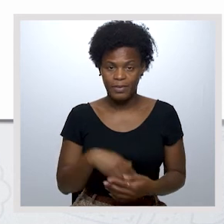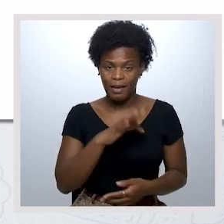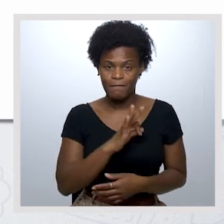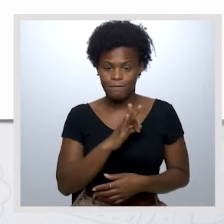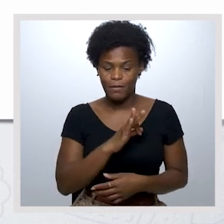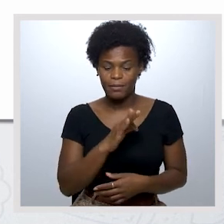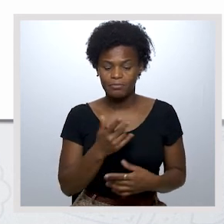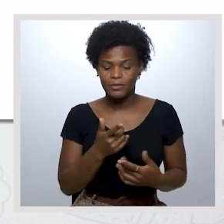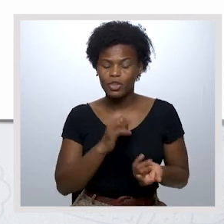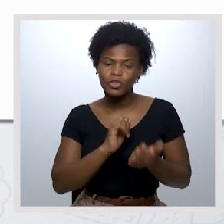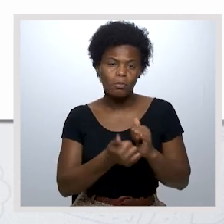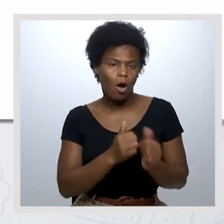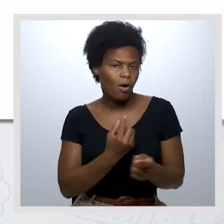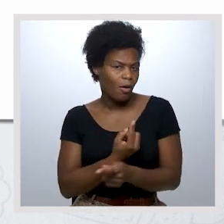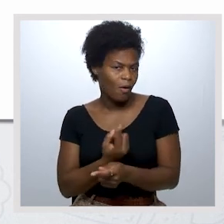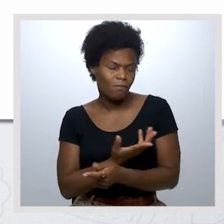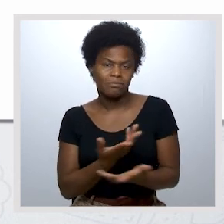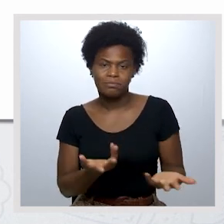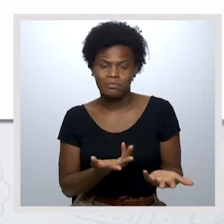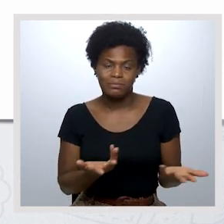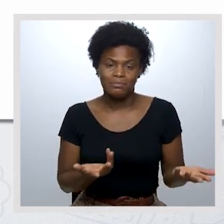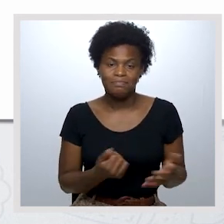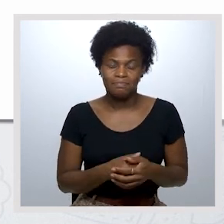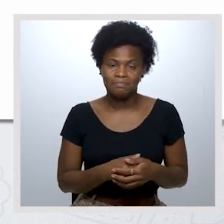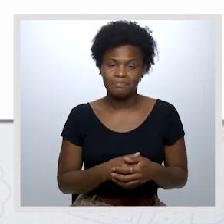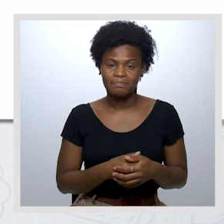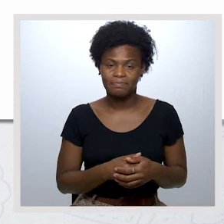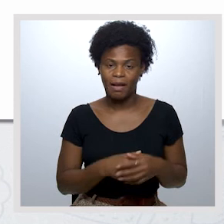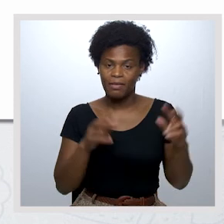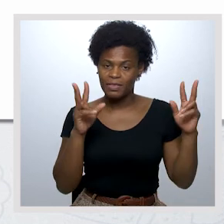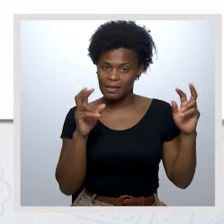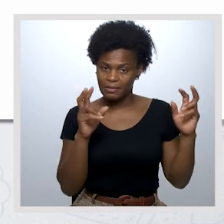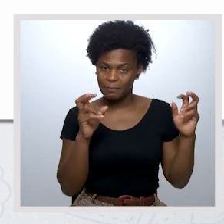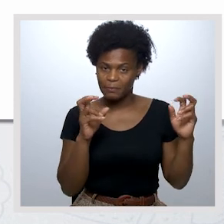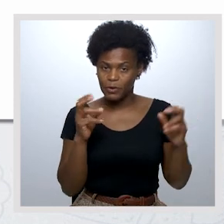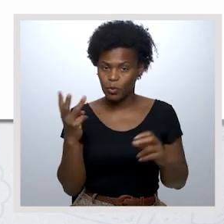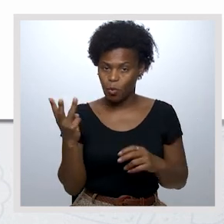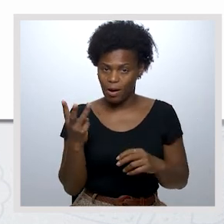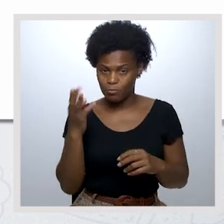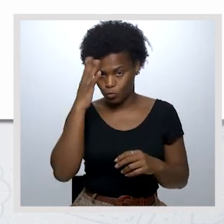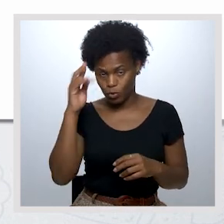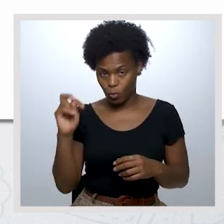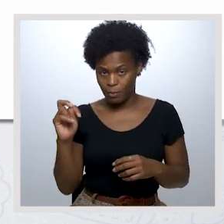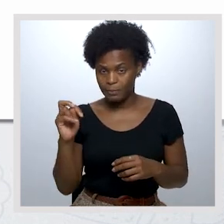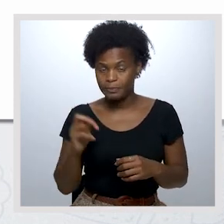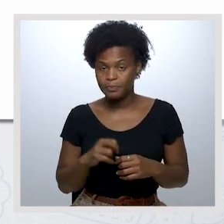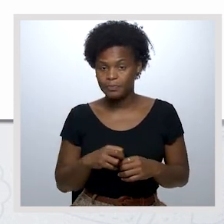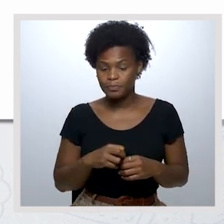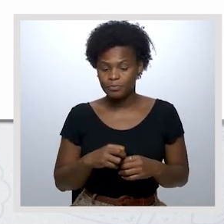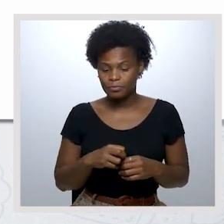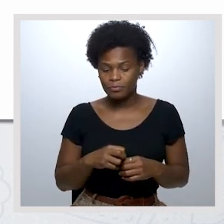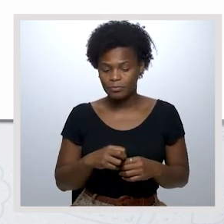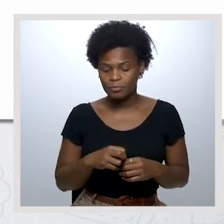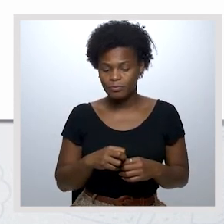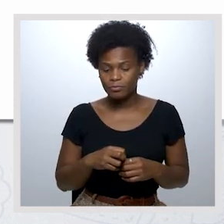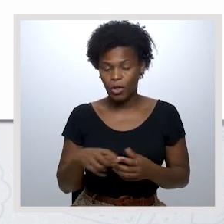F. Sport. Donc, titre 3. Descente